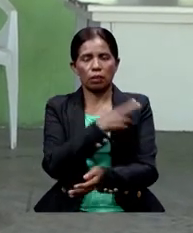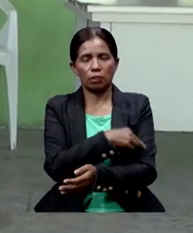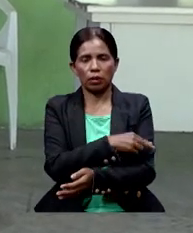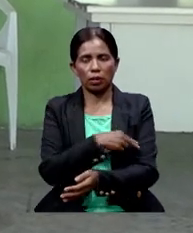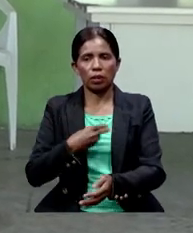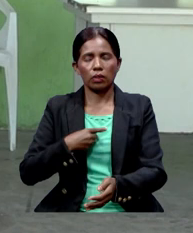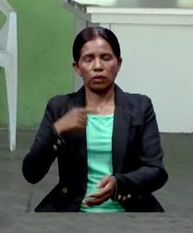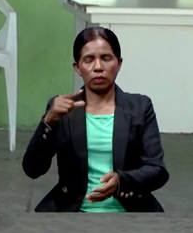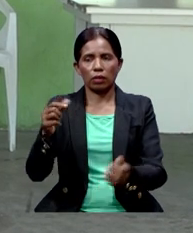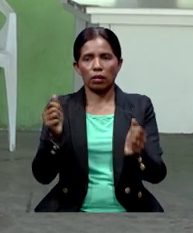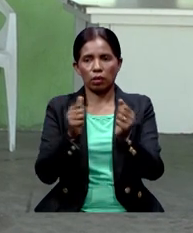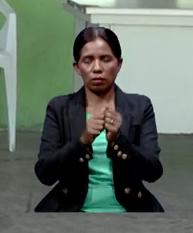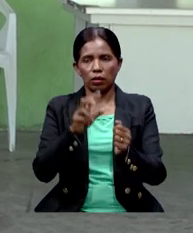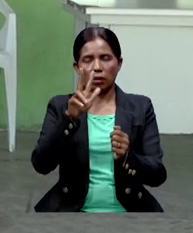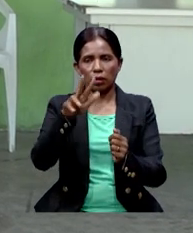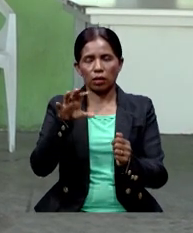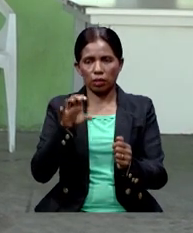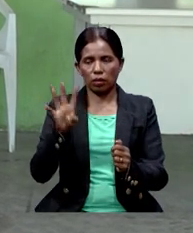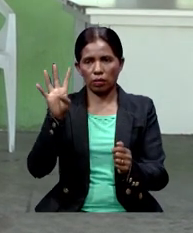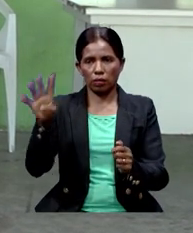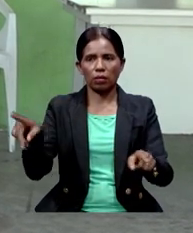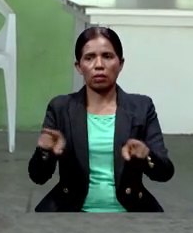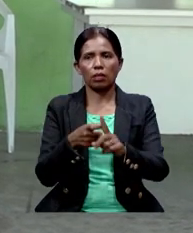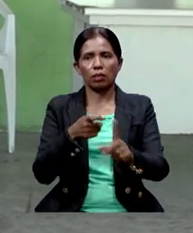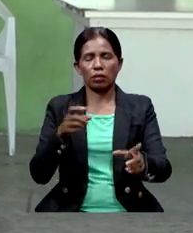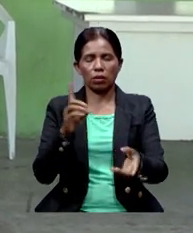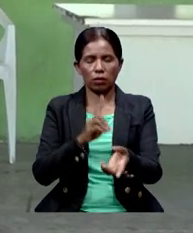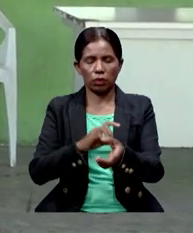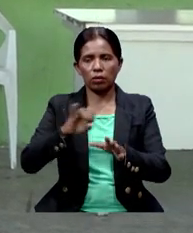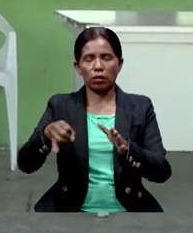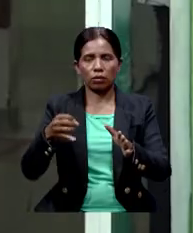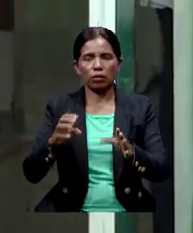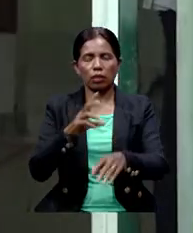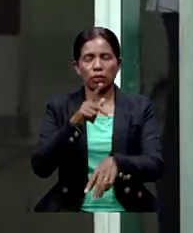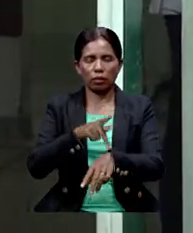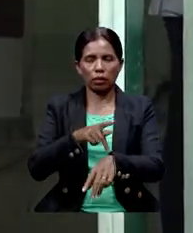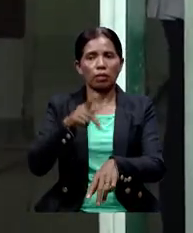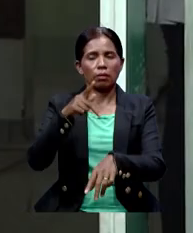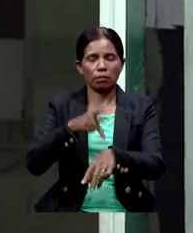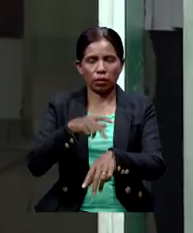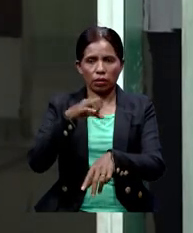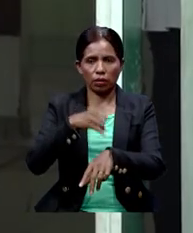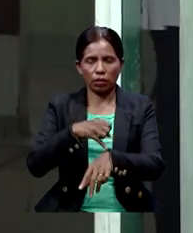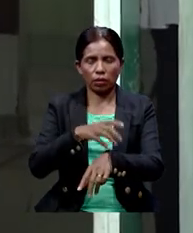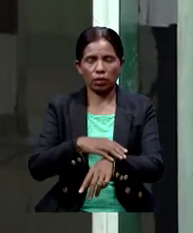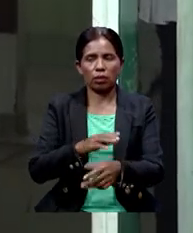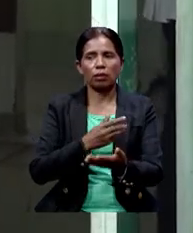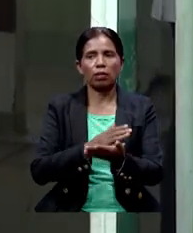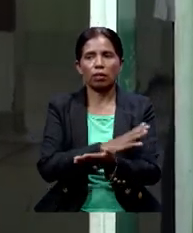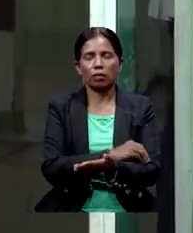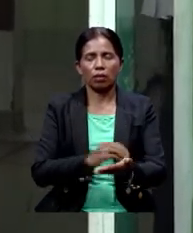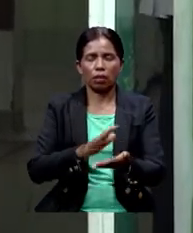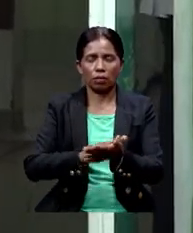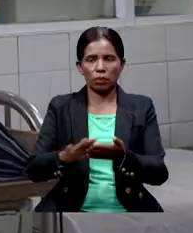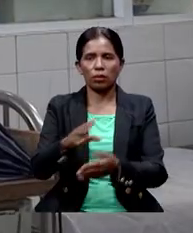contrato remata hamutuk atus tolu hat composto husi médico geral, enfermeiro, parteira, cleaner no segurança.